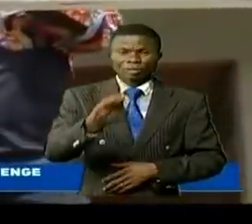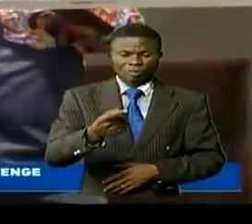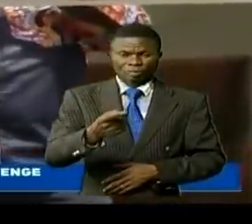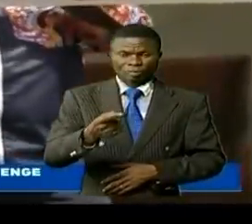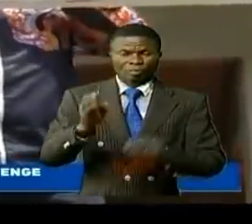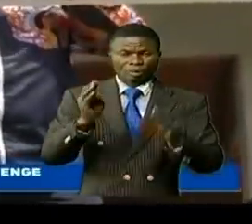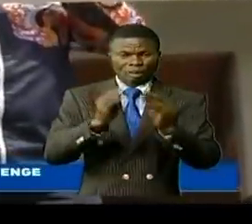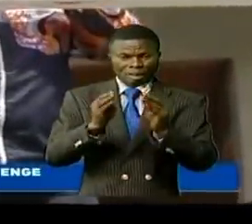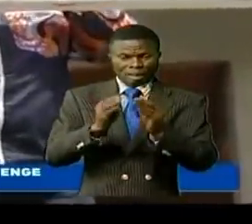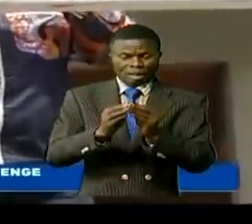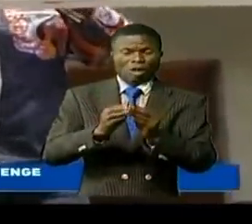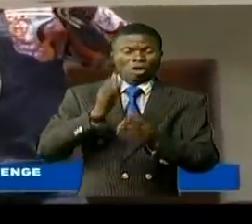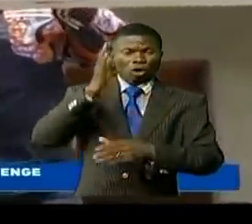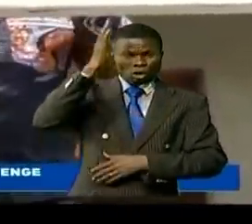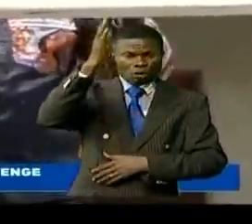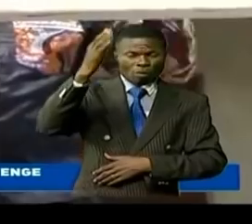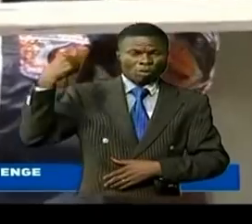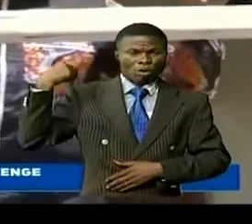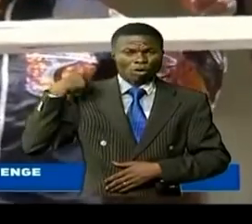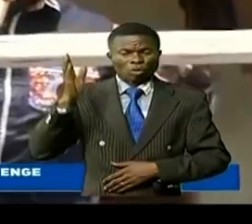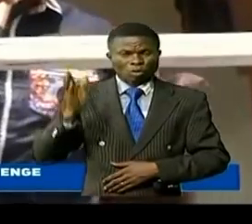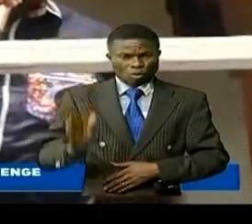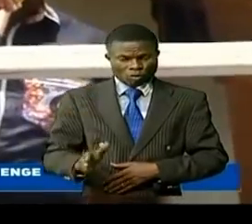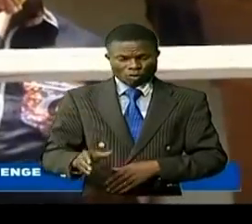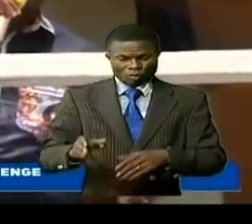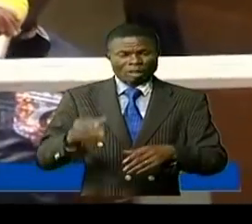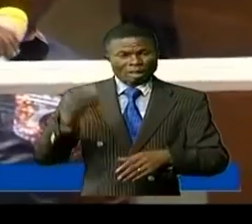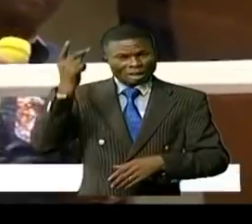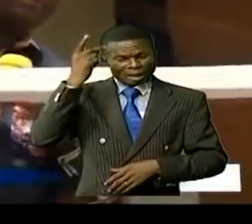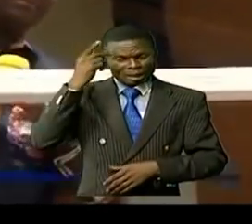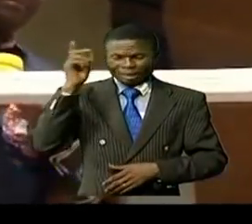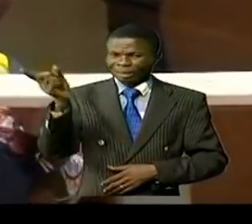prochaine conférence de gouverneurs Nakovanda à Kinshasa.